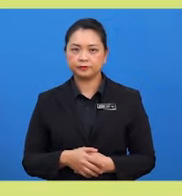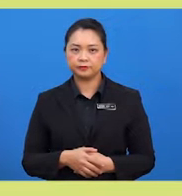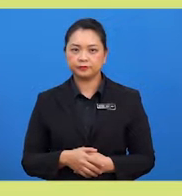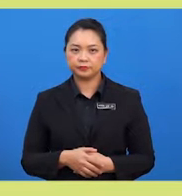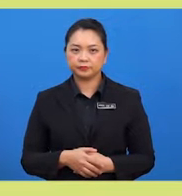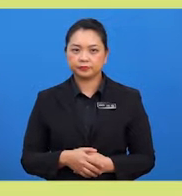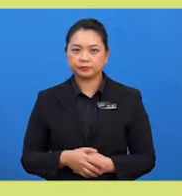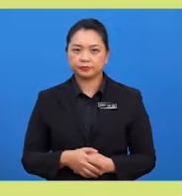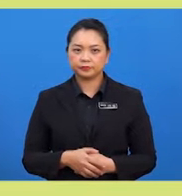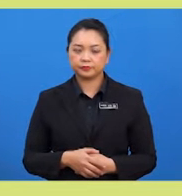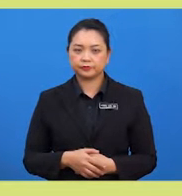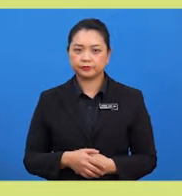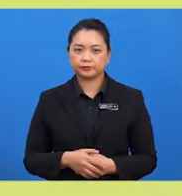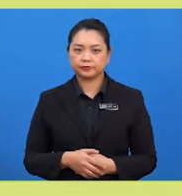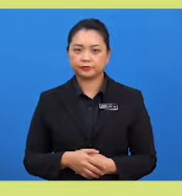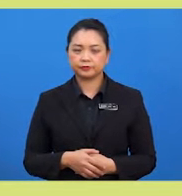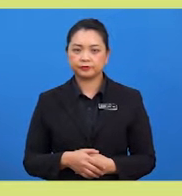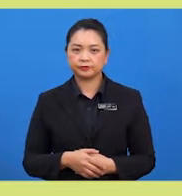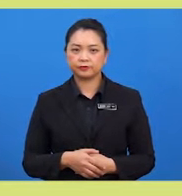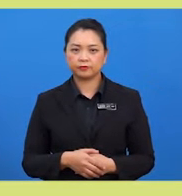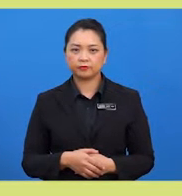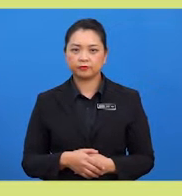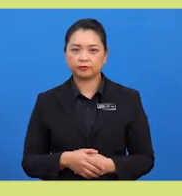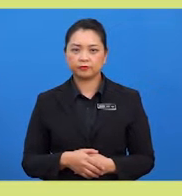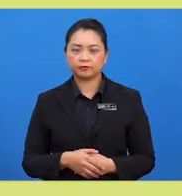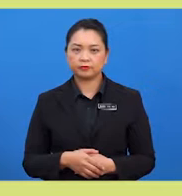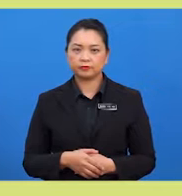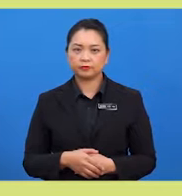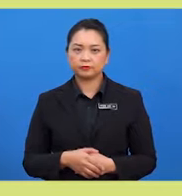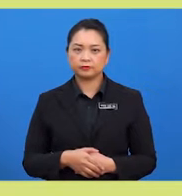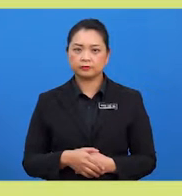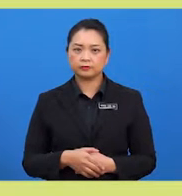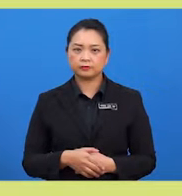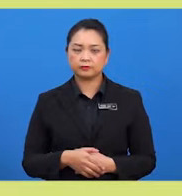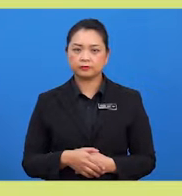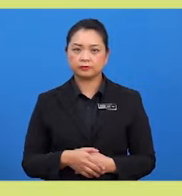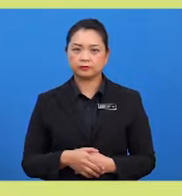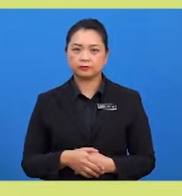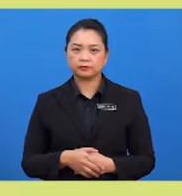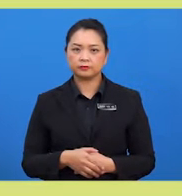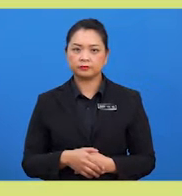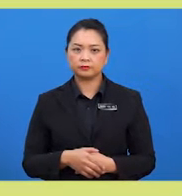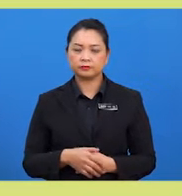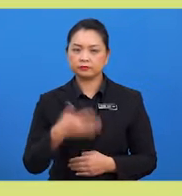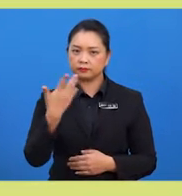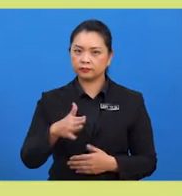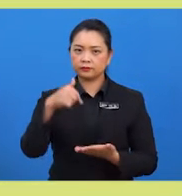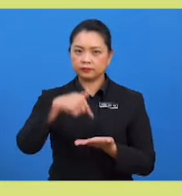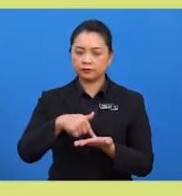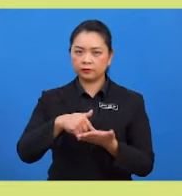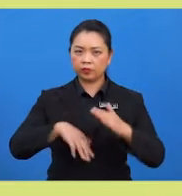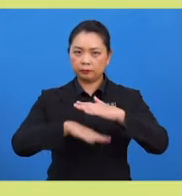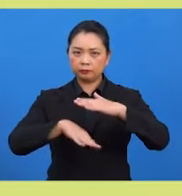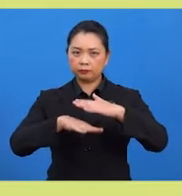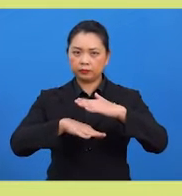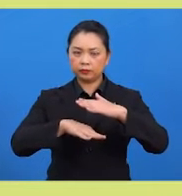RM18,000. Nilai aset semakin berkurang kerana susut nilai terkumpul akan mengurangkan aset bukan semasa. Seterusnya, di